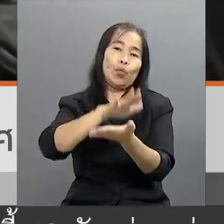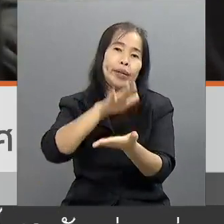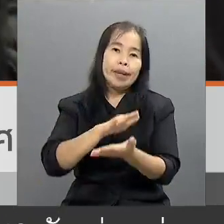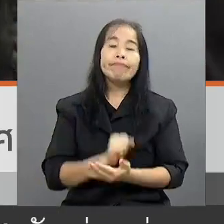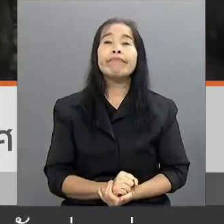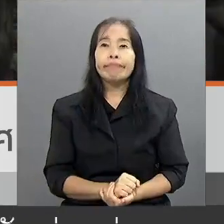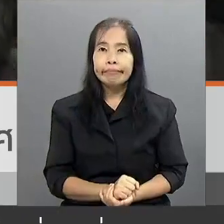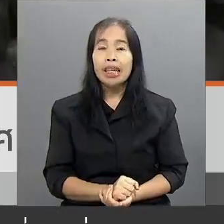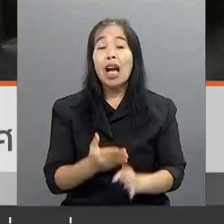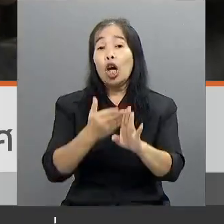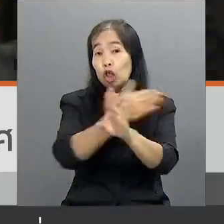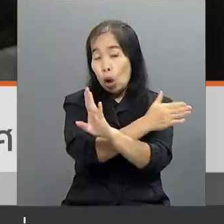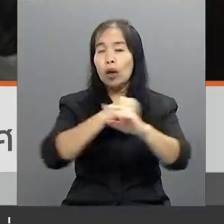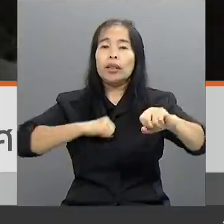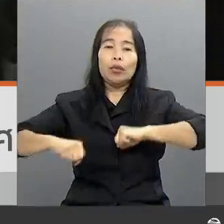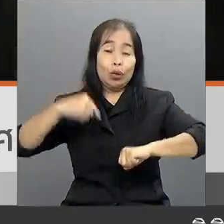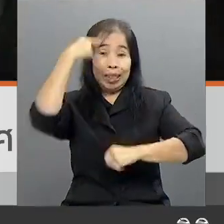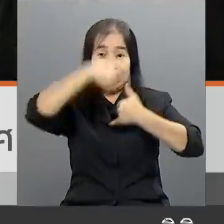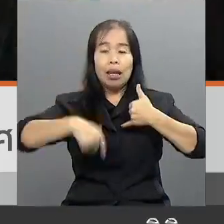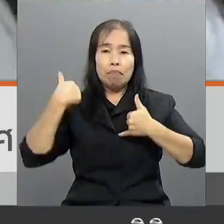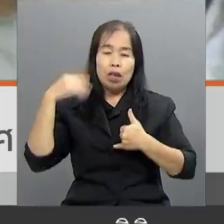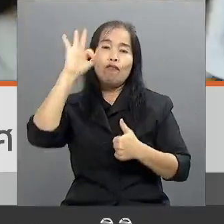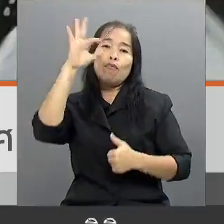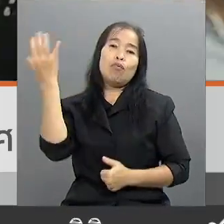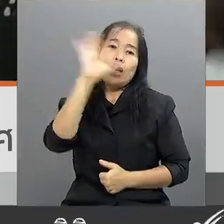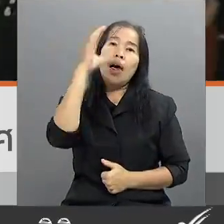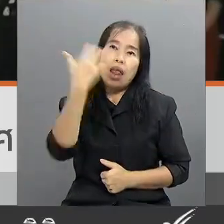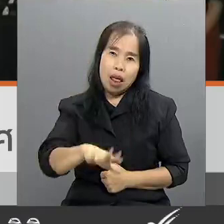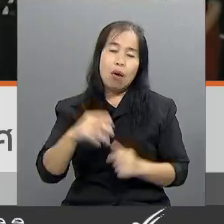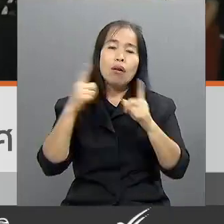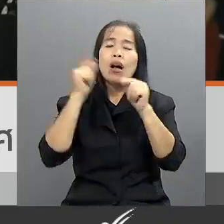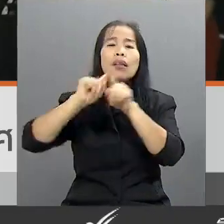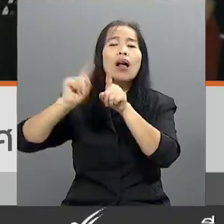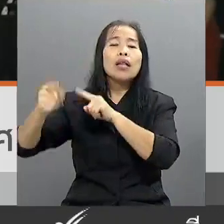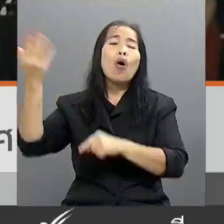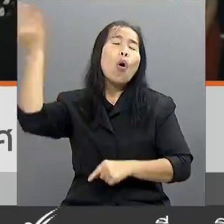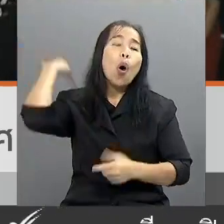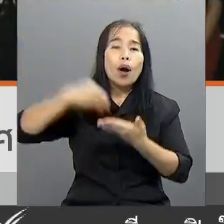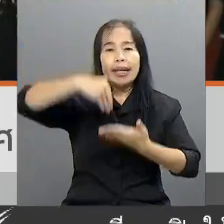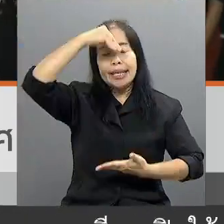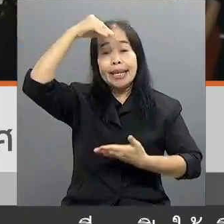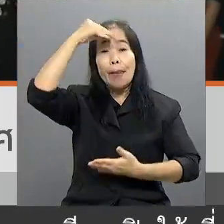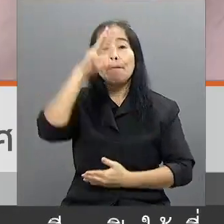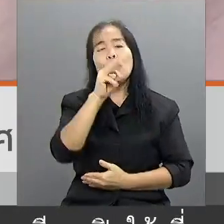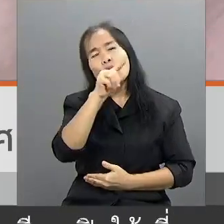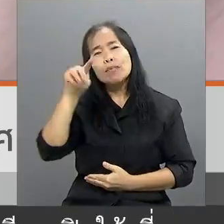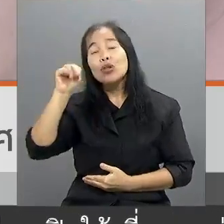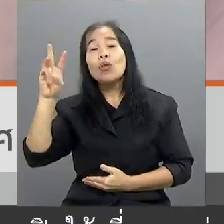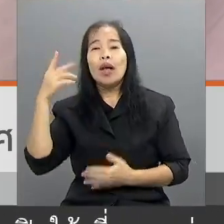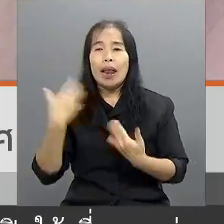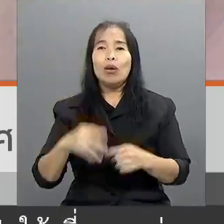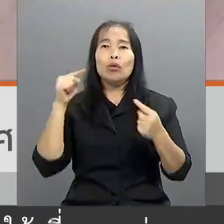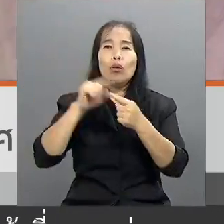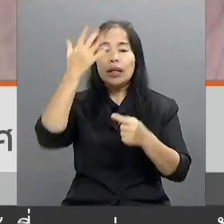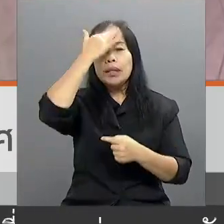เยาวชนคนดังกล่าวก็เคยออกมาโพสต์เรื่องราวที่ถูกอนาจารในเมื่อสมัยเรียนชั้นมัธยมศึกษาและระบุสาเหตุที่ออกมาเปิดเผย